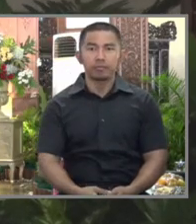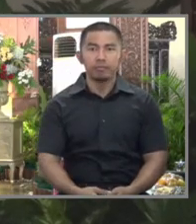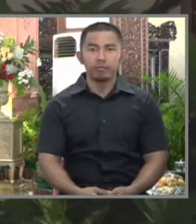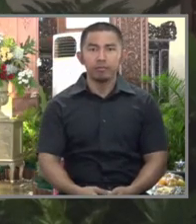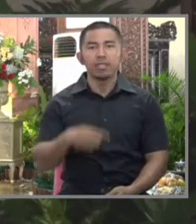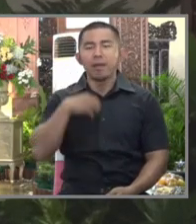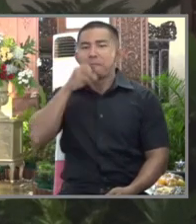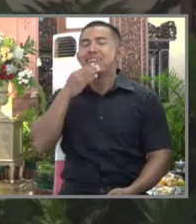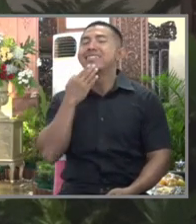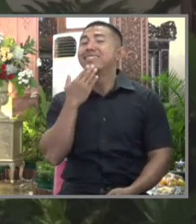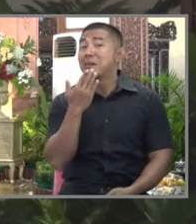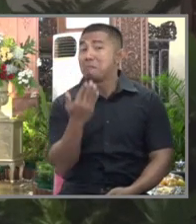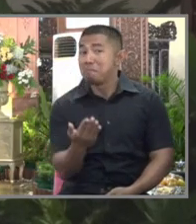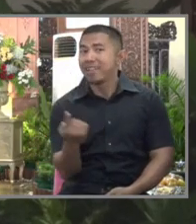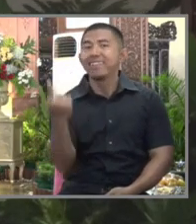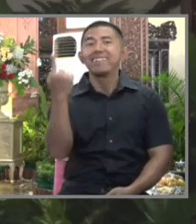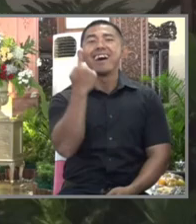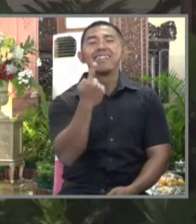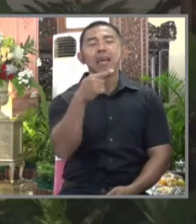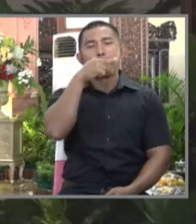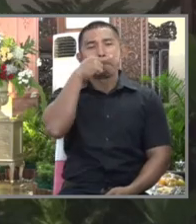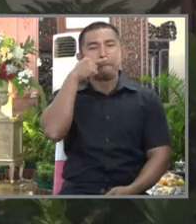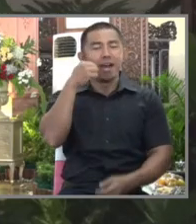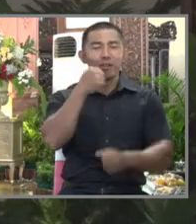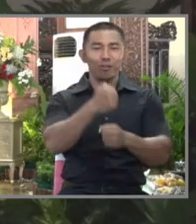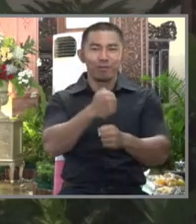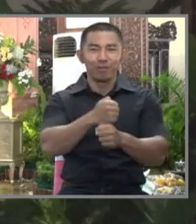saya mengucapkan selamat datang kepada Pak Gubernur